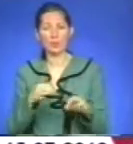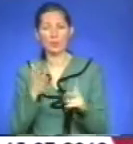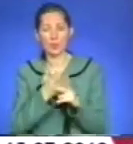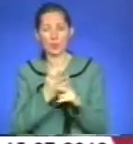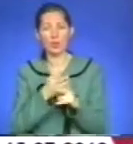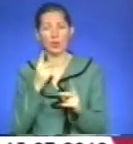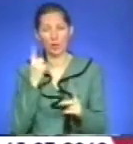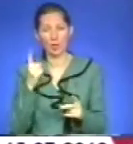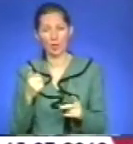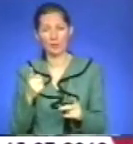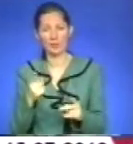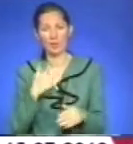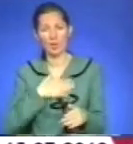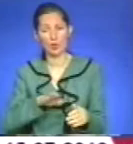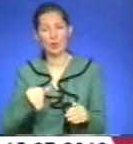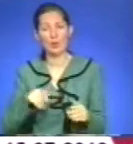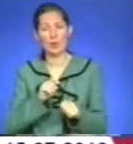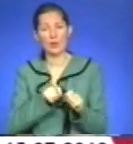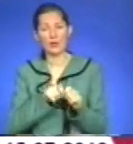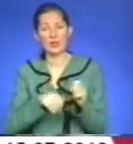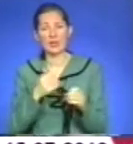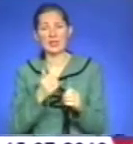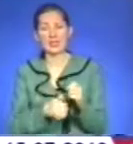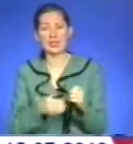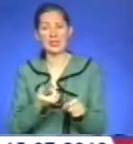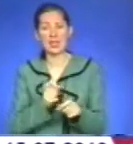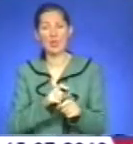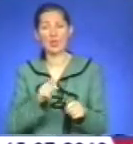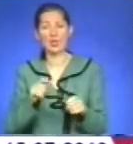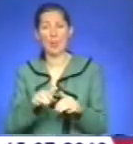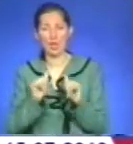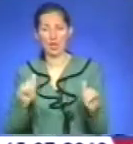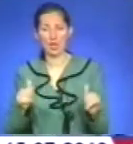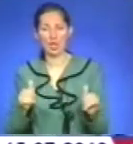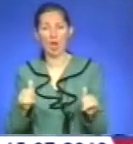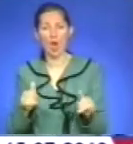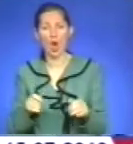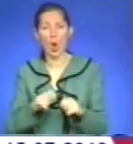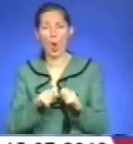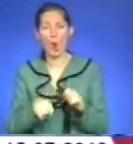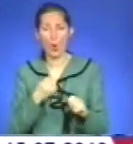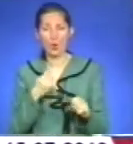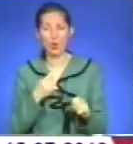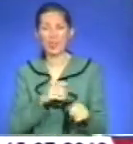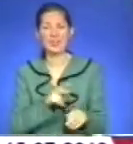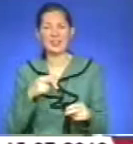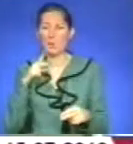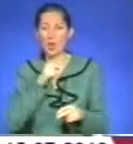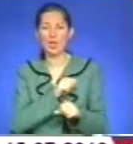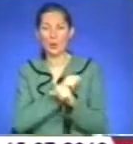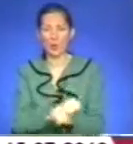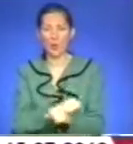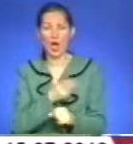один. Приємно те, що після перевірки серед найбільш поширених колись порушень, а саме неправильне паркування, паління у салоні, розмова по